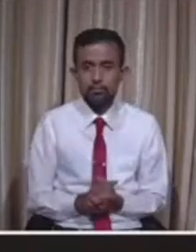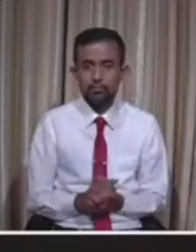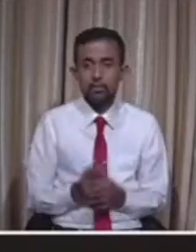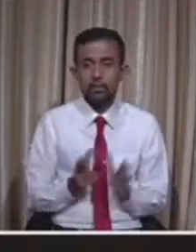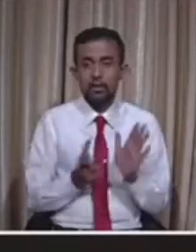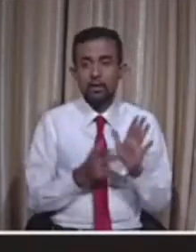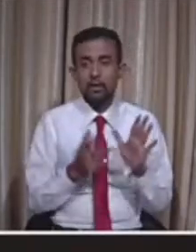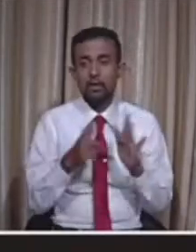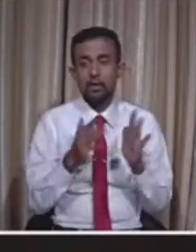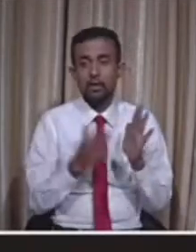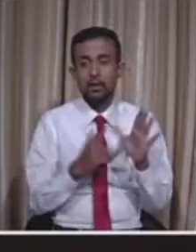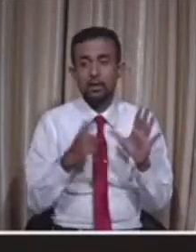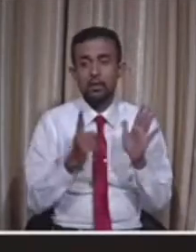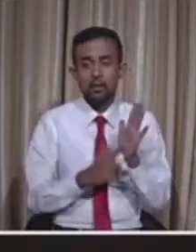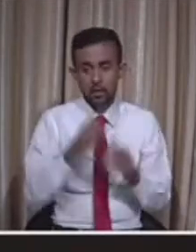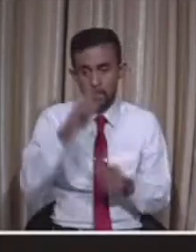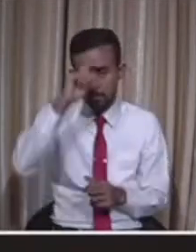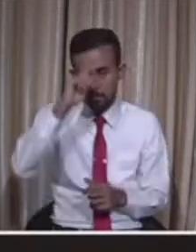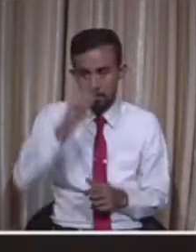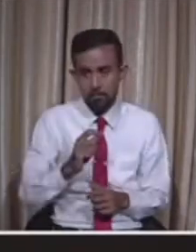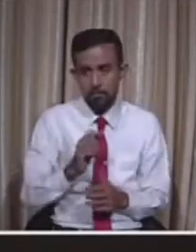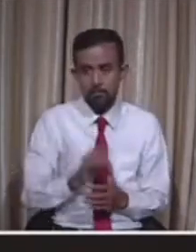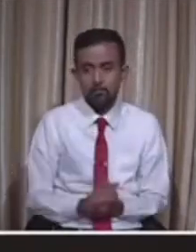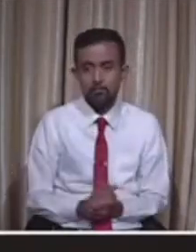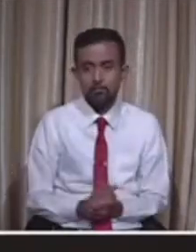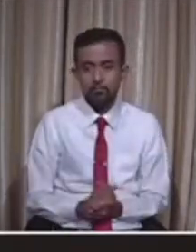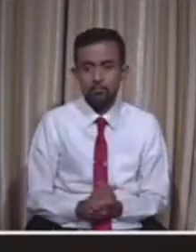Karena nimal piyati samanti tuma.